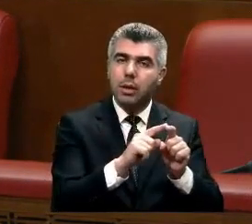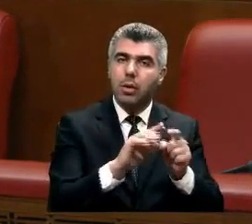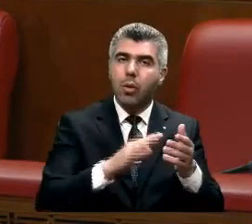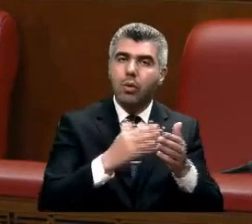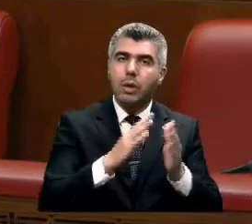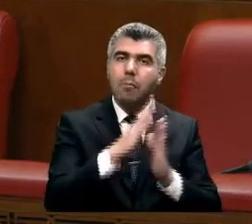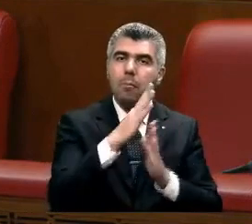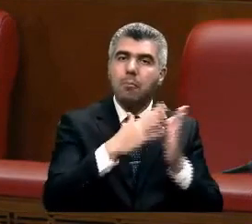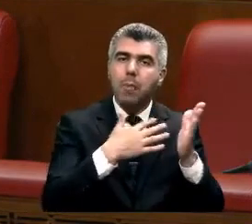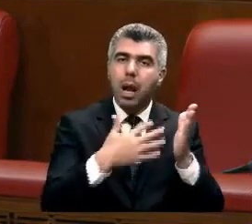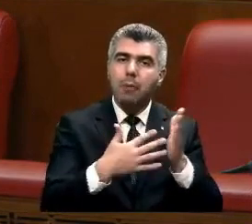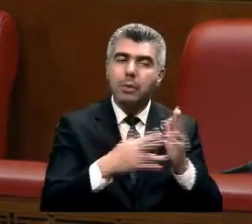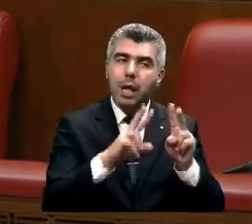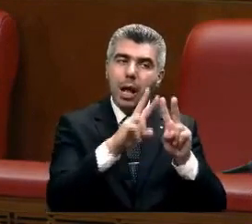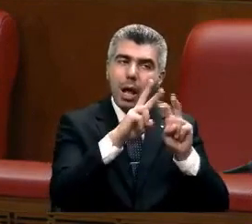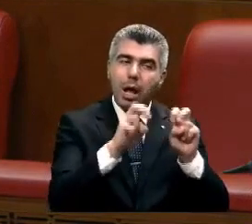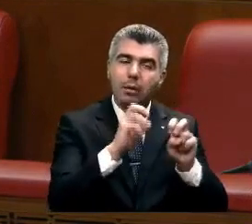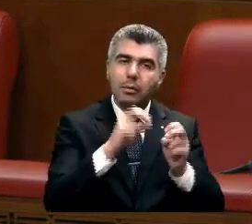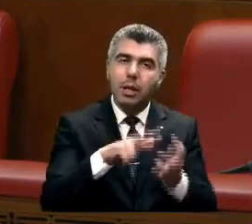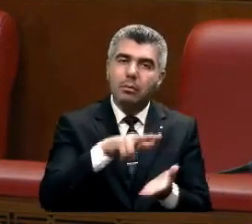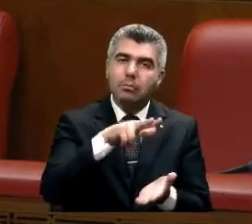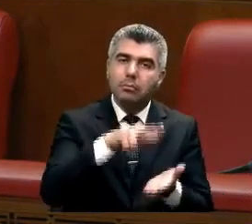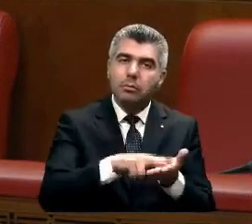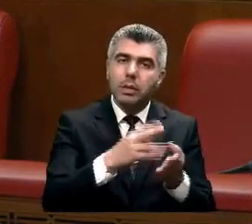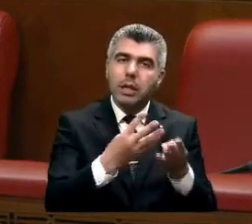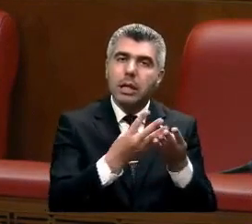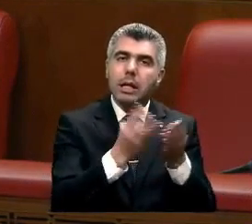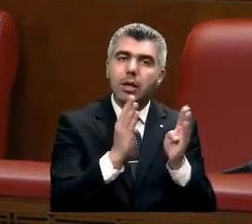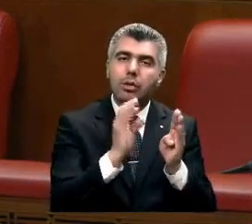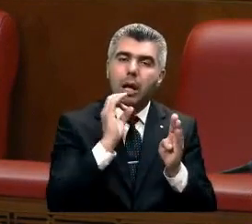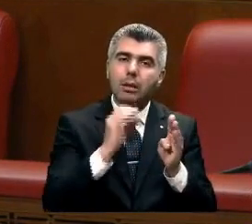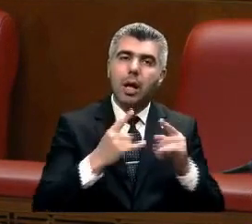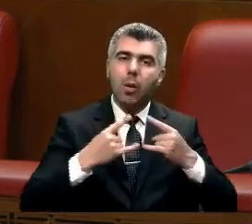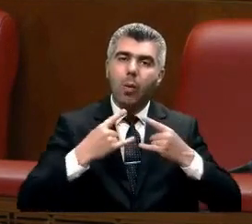داخل برامج المراقبه التي تتصادق عليها اللجان الاقليميه للسلامه الطرقيه وشك